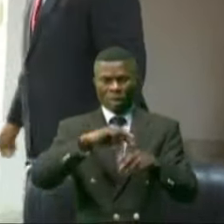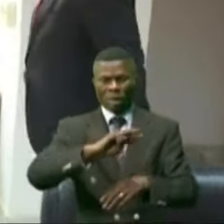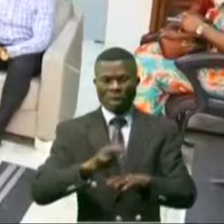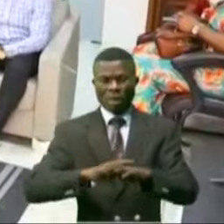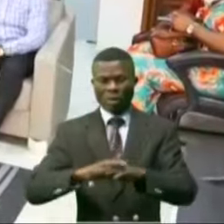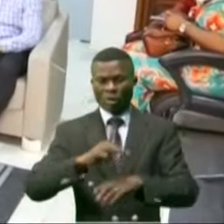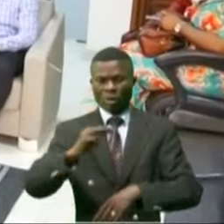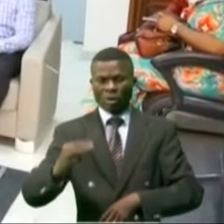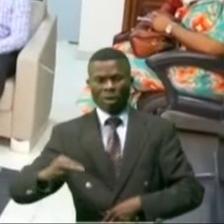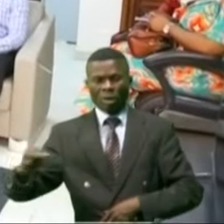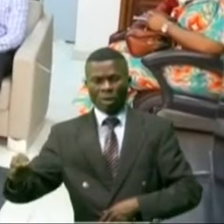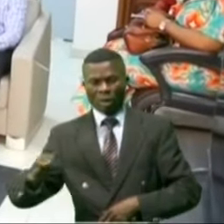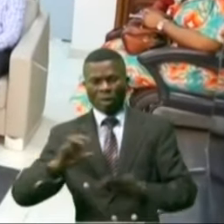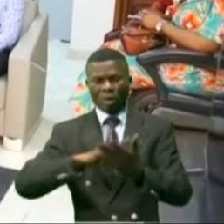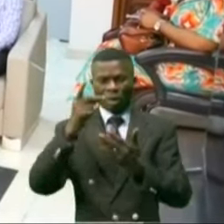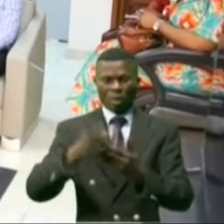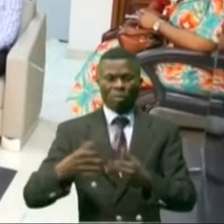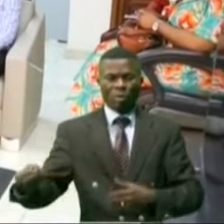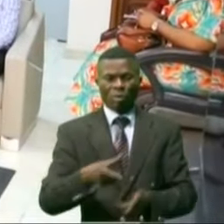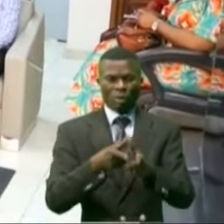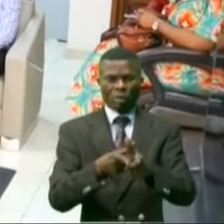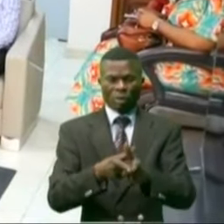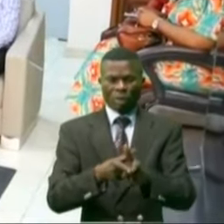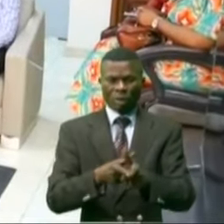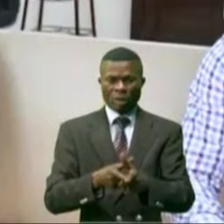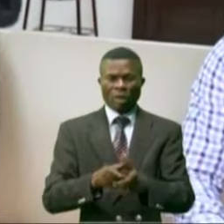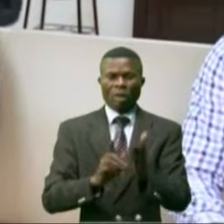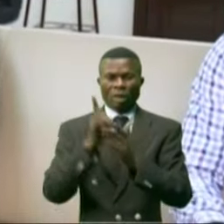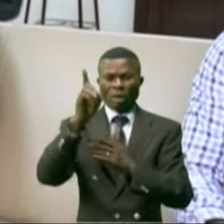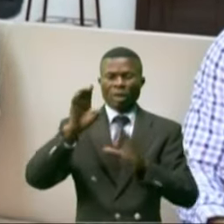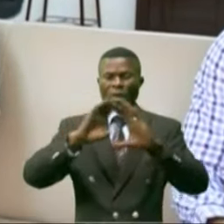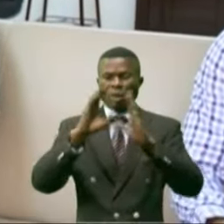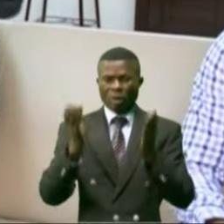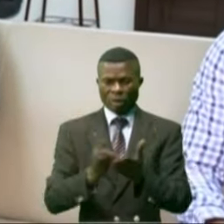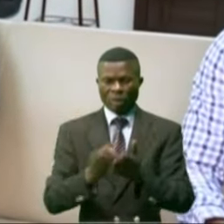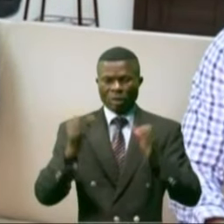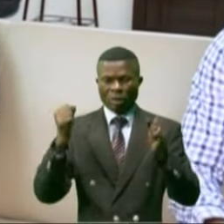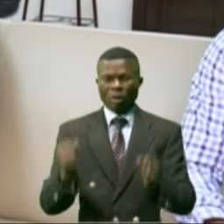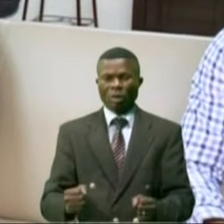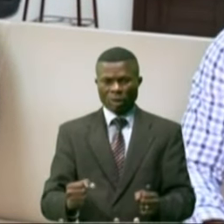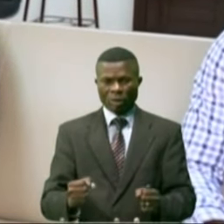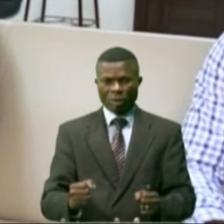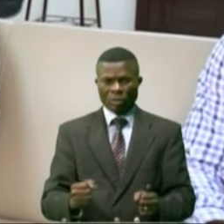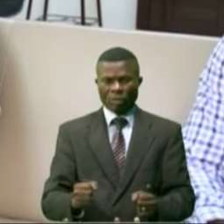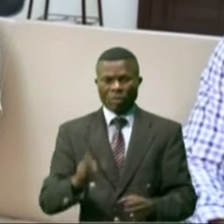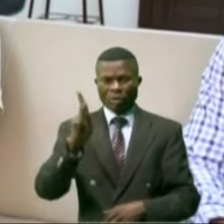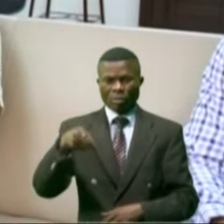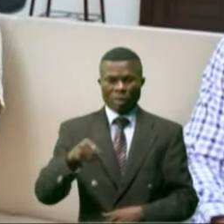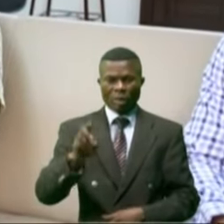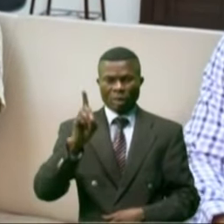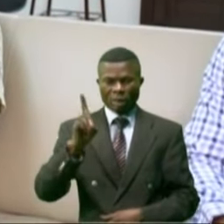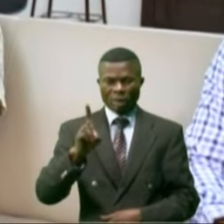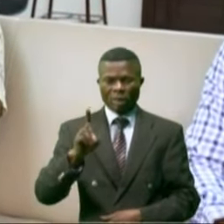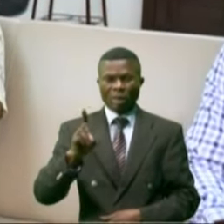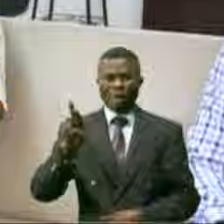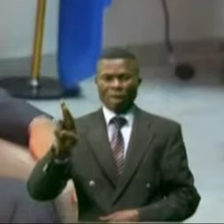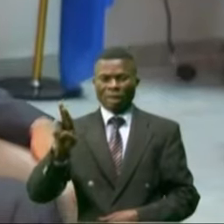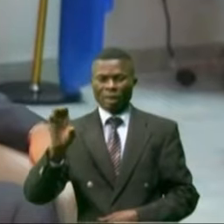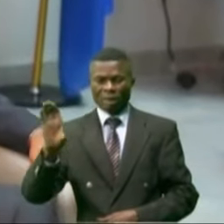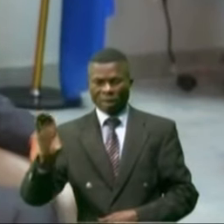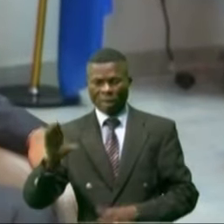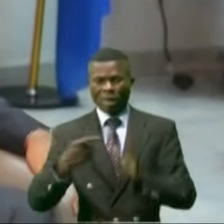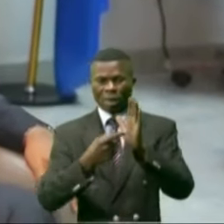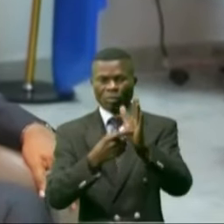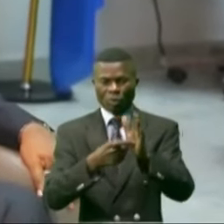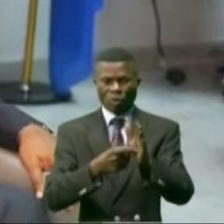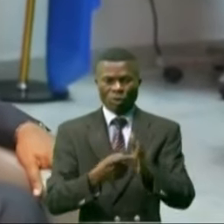par les programmes de désarmement, démobilisation, relèvement communautaire et stabilisation PDDRCS représente l'une des